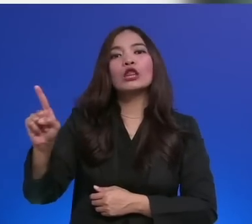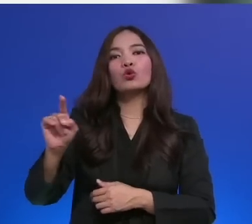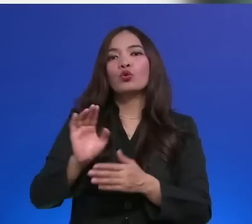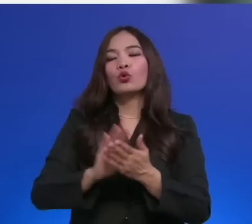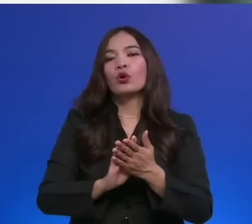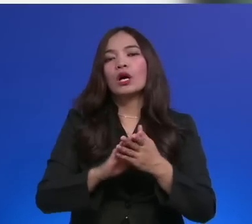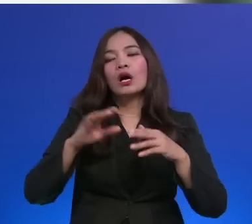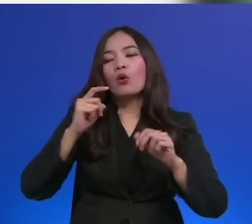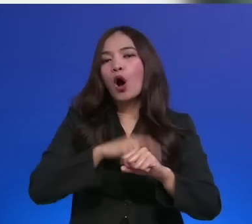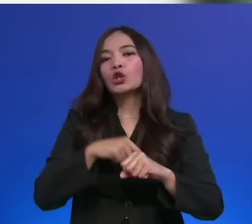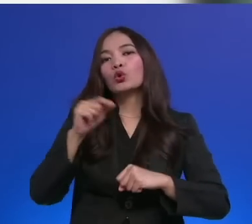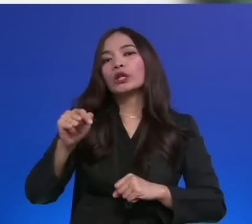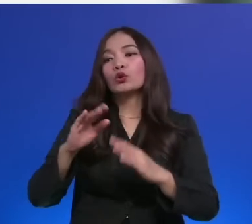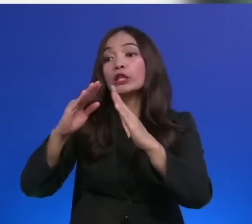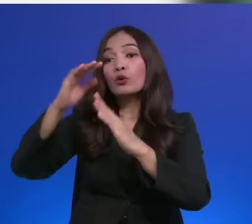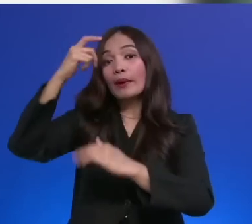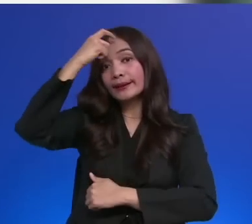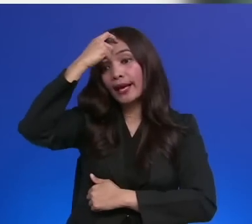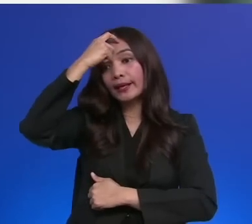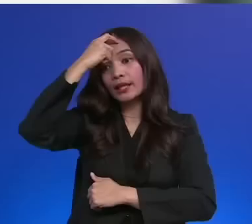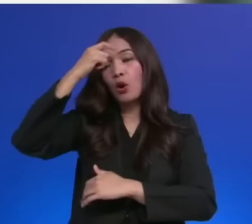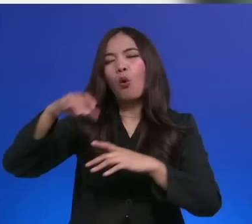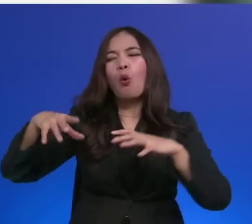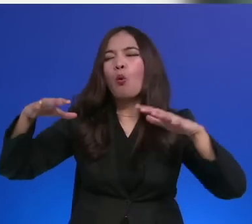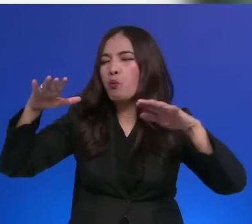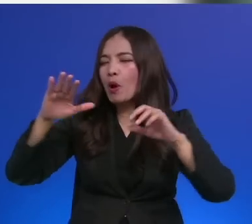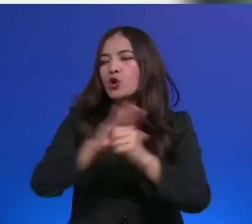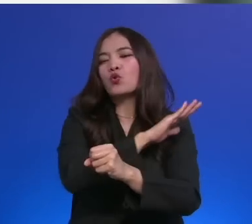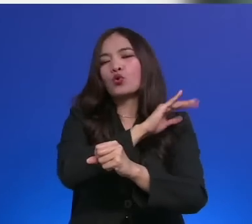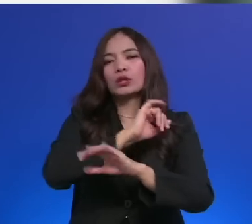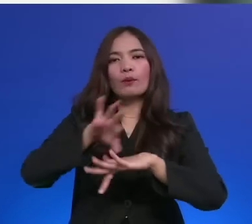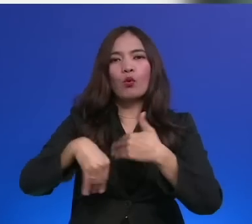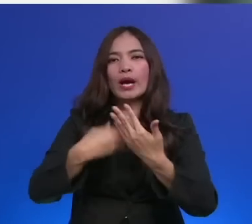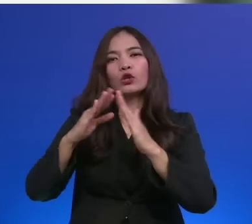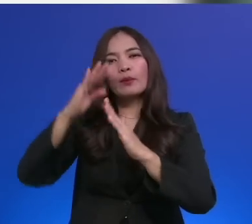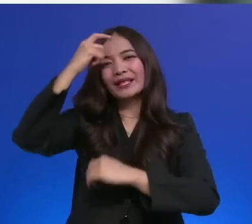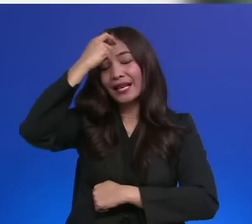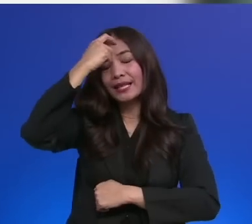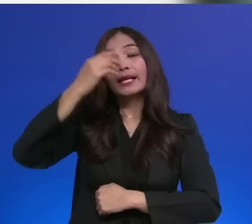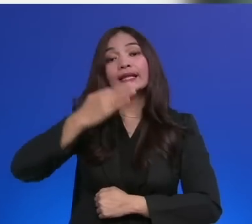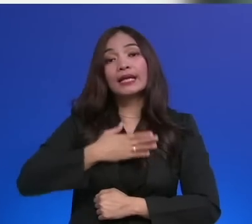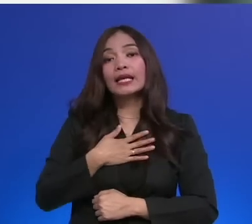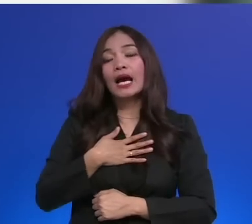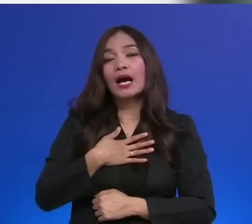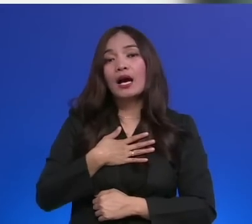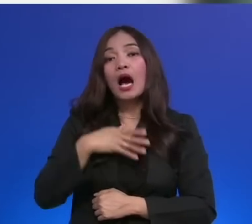Sampai rumah sakit tidak bisa menampung, ya. Ya, saya harus